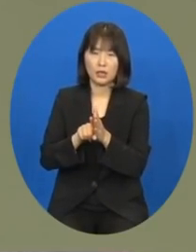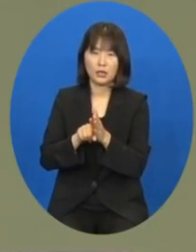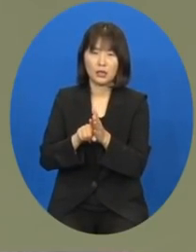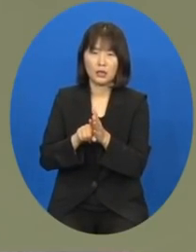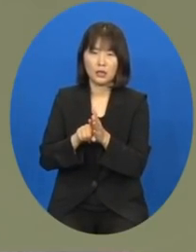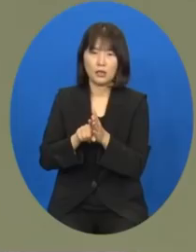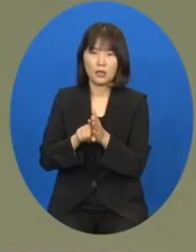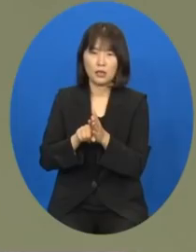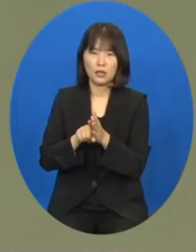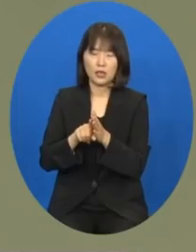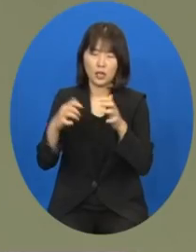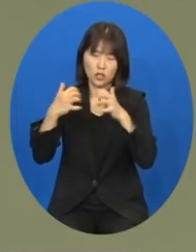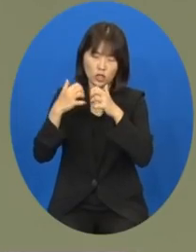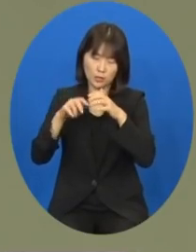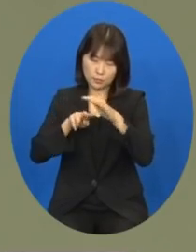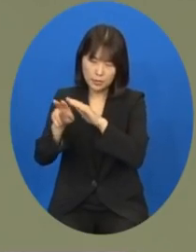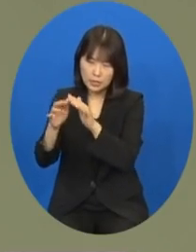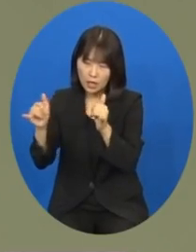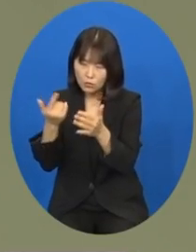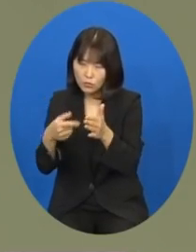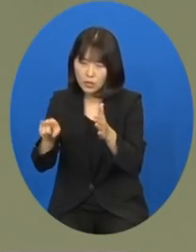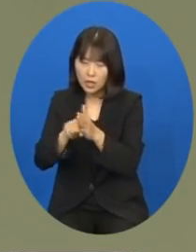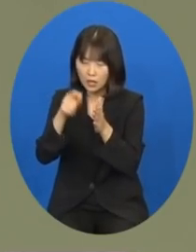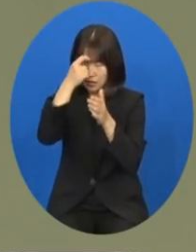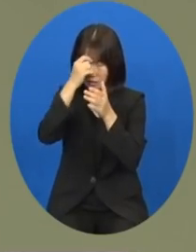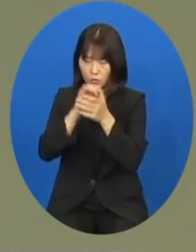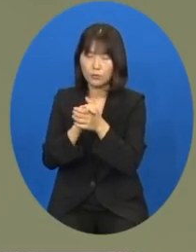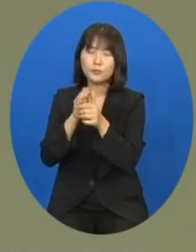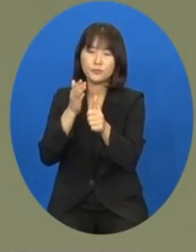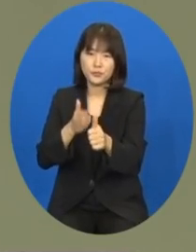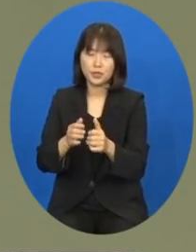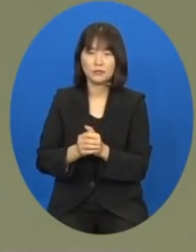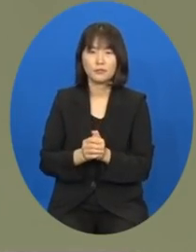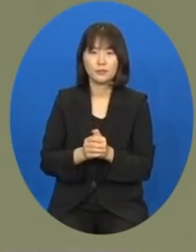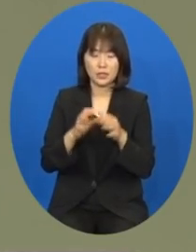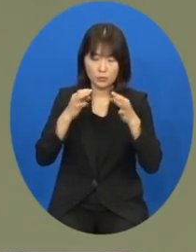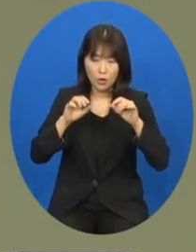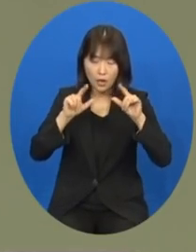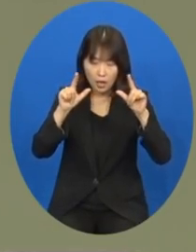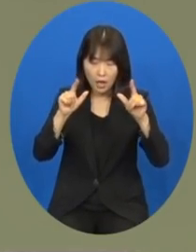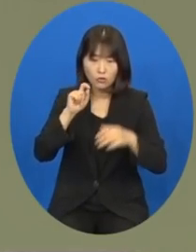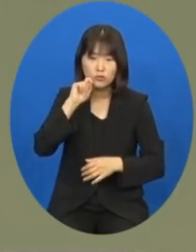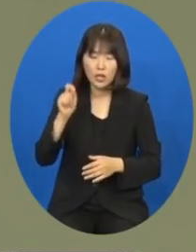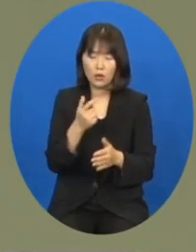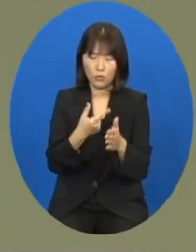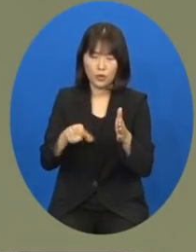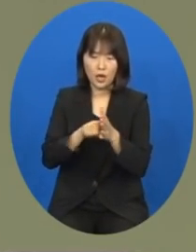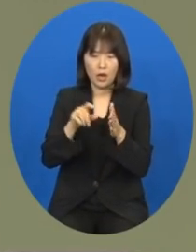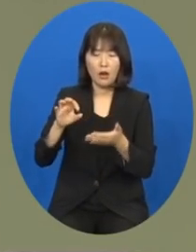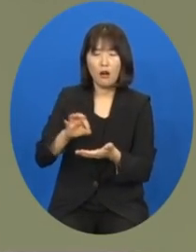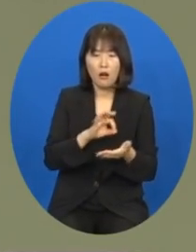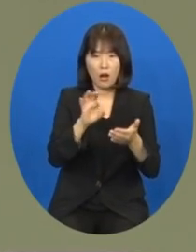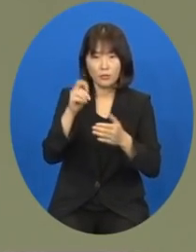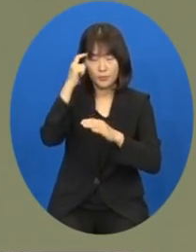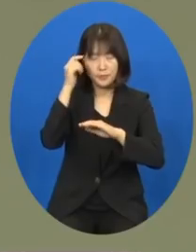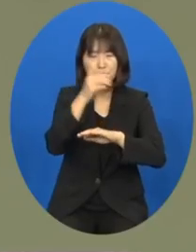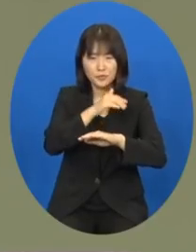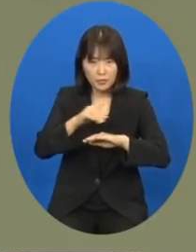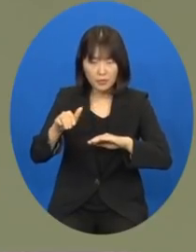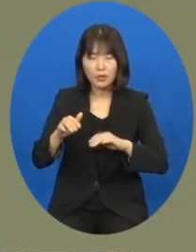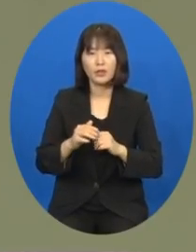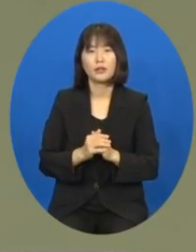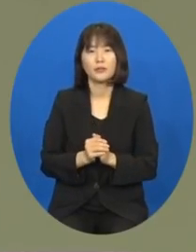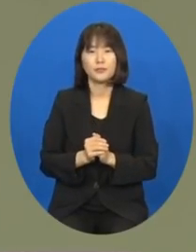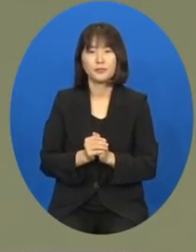피난민들을 위해서 기도에 하십시다 우리가 아마도 란 금요일 날 그들을 위한 헌금을 할 겁니다 그들에게 필요한 것들 먹이시고 이 필수이고